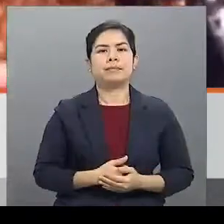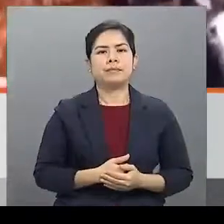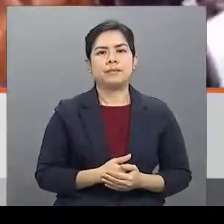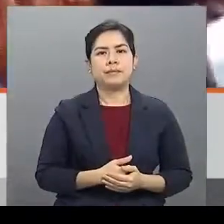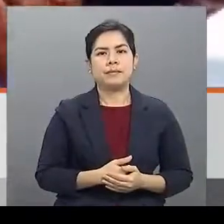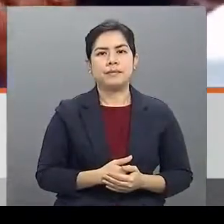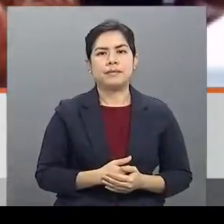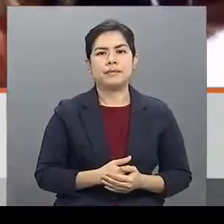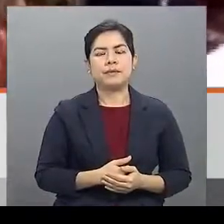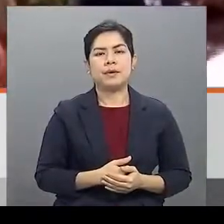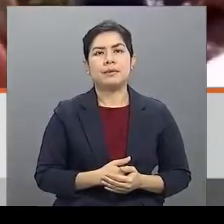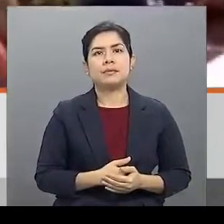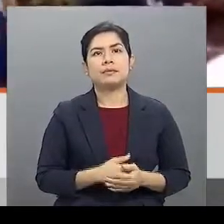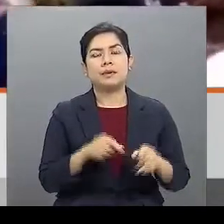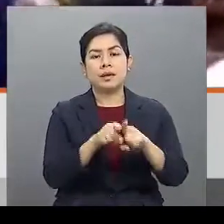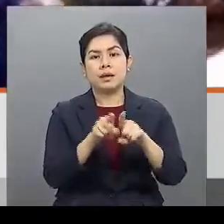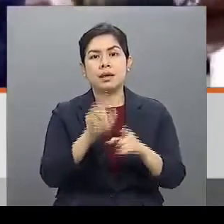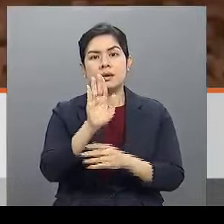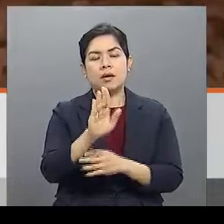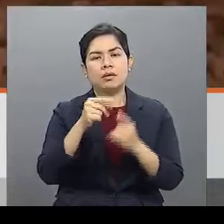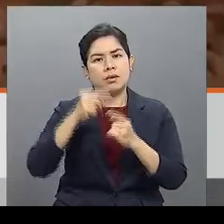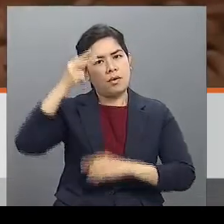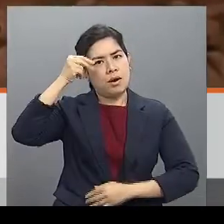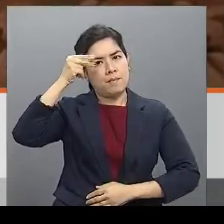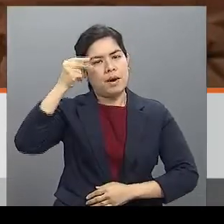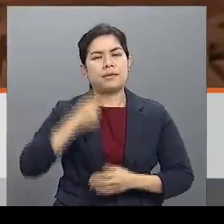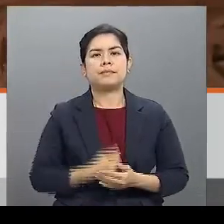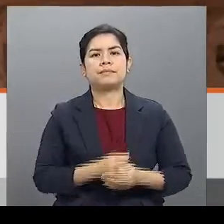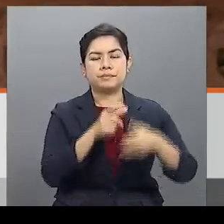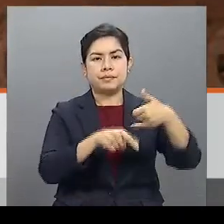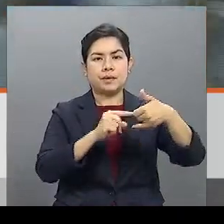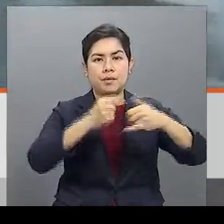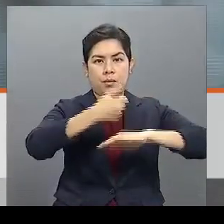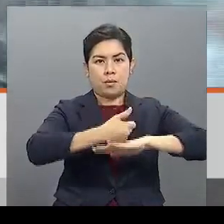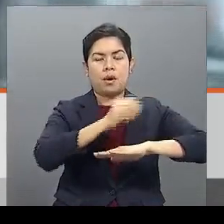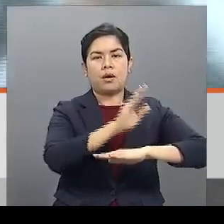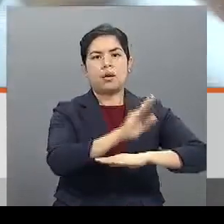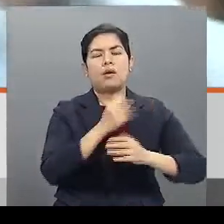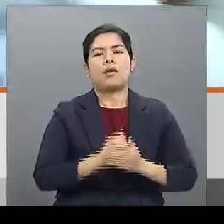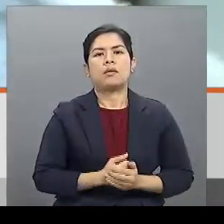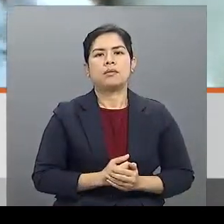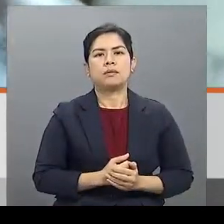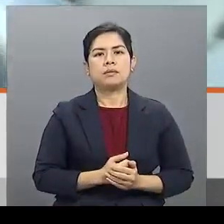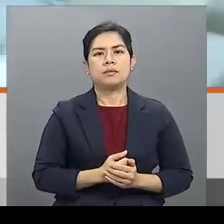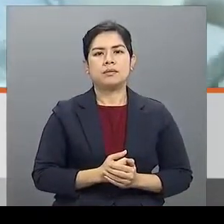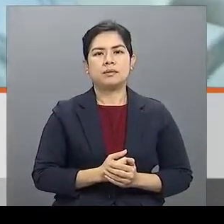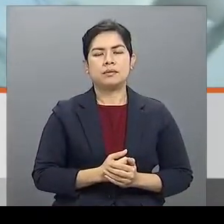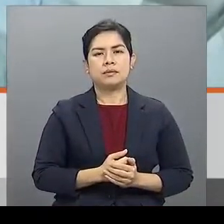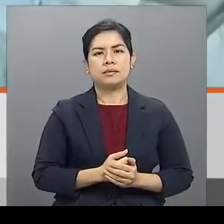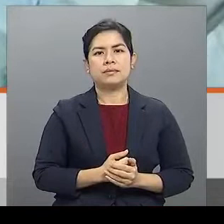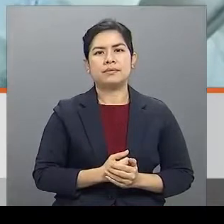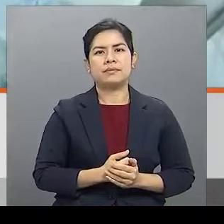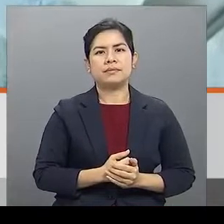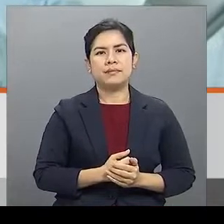เช่นเดียวกับที่จังหวัดลำปางนายวรยุทธ์นวรัตน์ผู้ว่าราชการจังหวัดลำพูนเดินทางไปเยี่ยมและให้ก